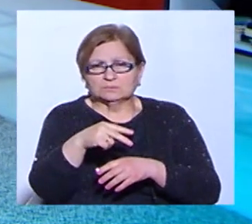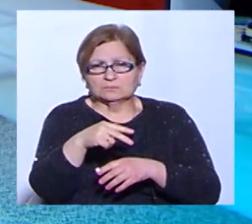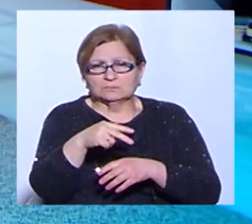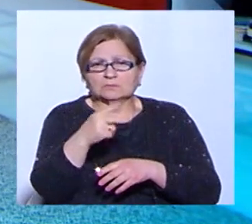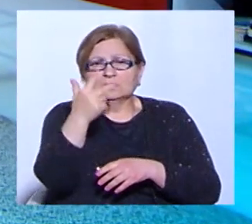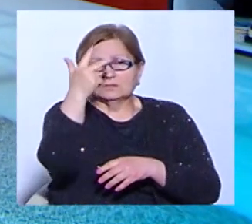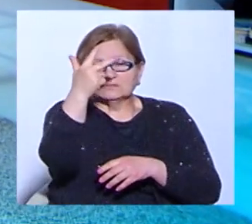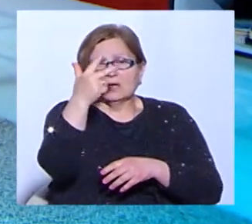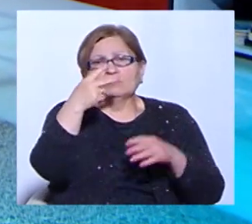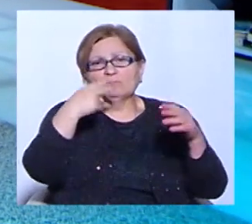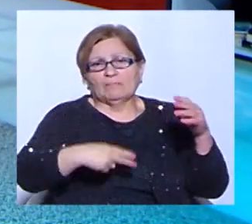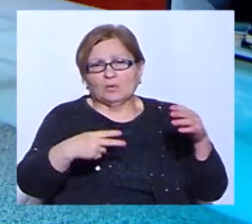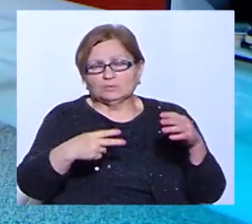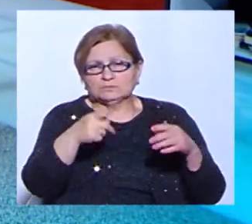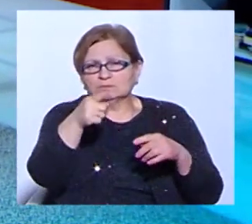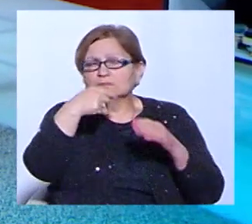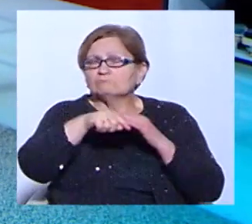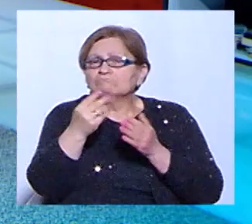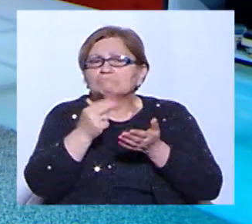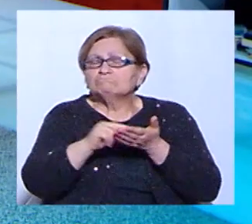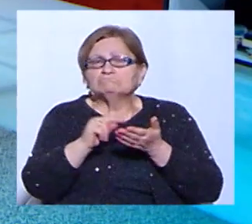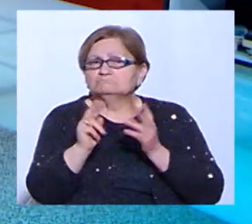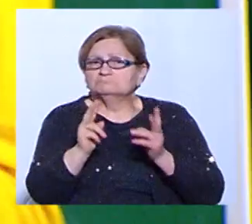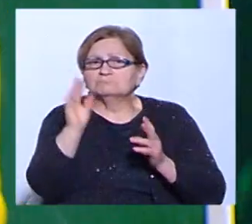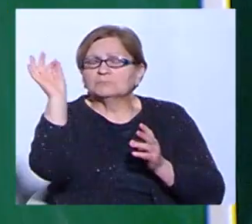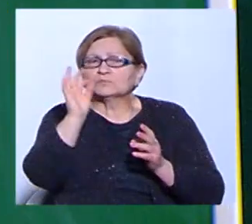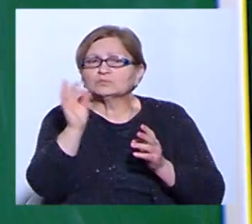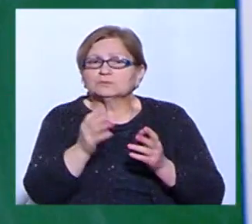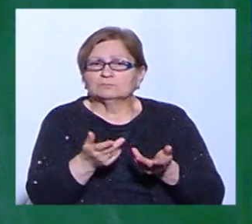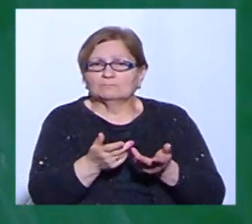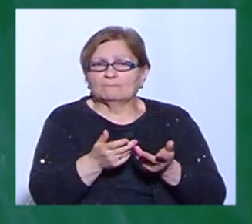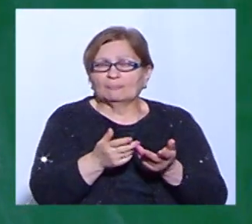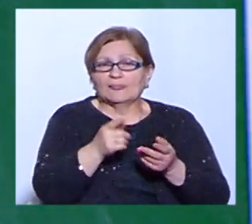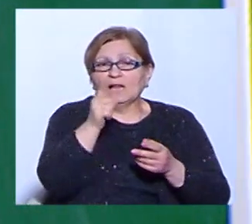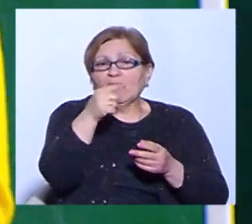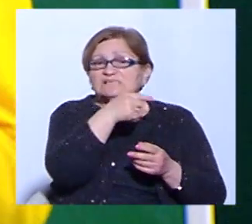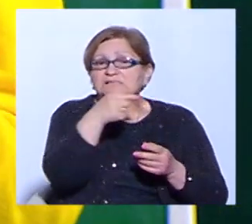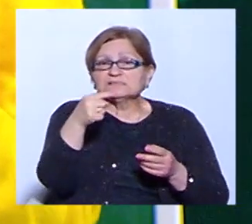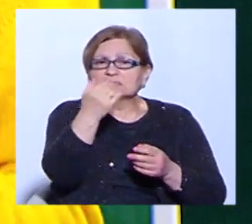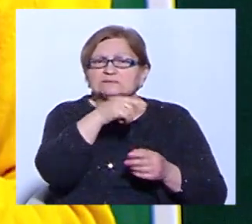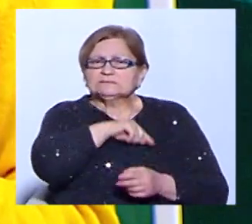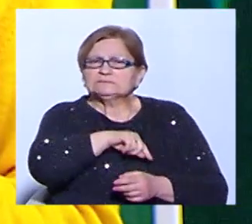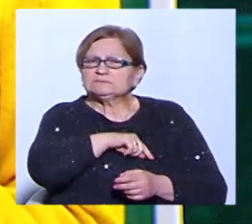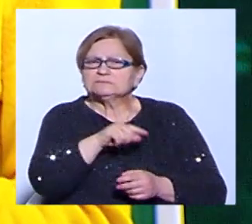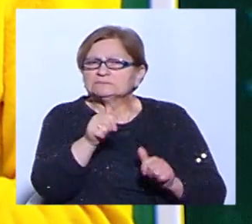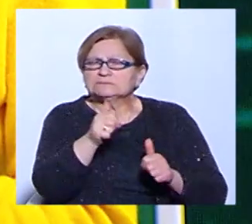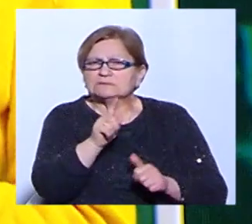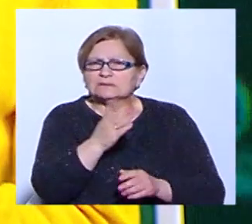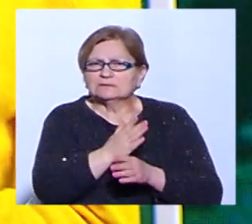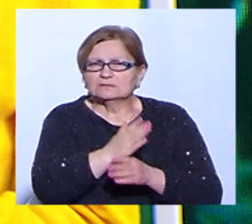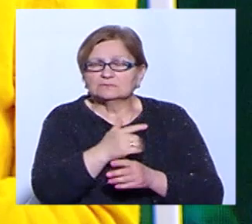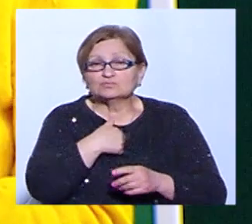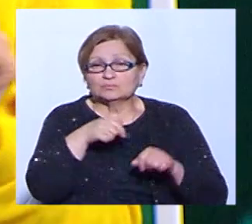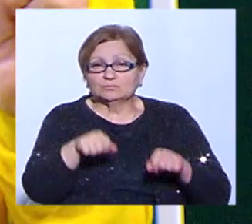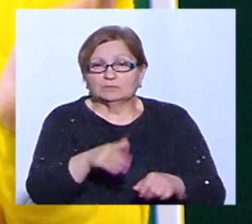გვაქვს თქვა 3 მეოცედი. ახლა გავიხსენოთ წილადის ძირითადი თვისება. წილადის ჩვენ გვაქვს